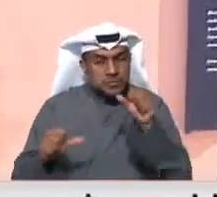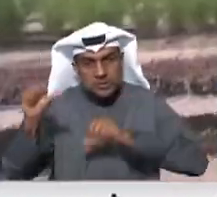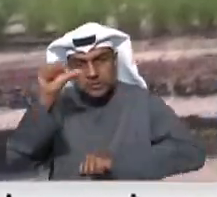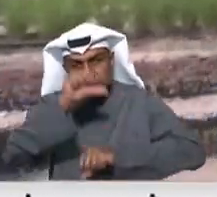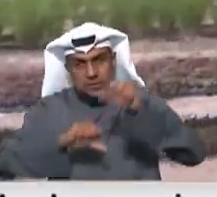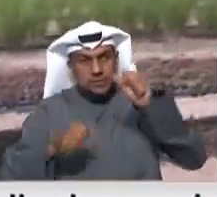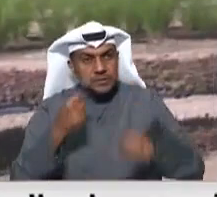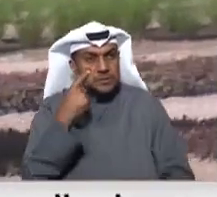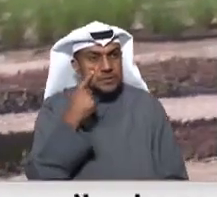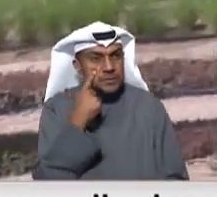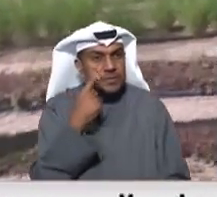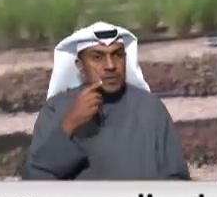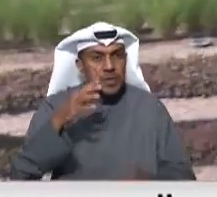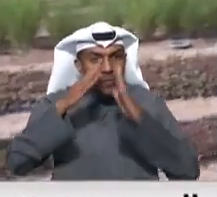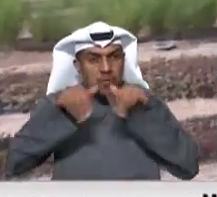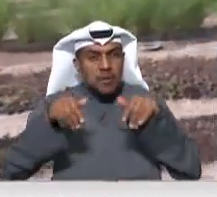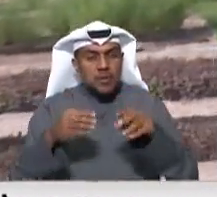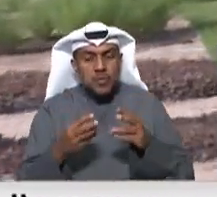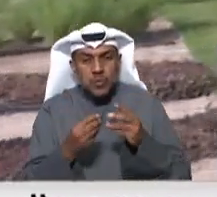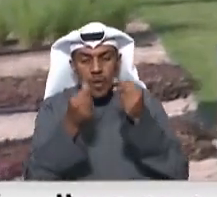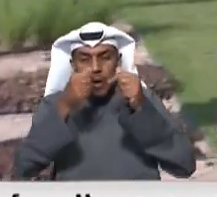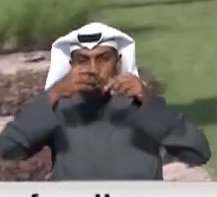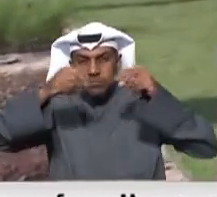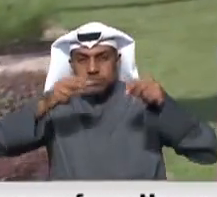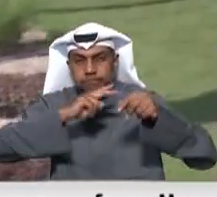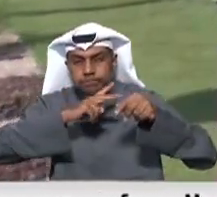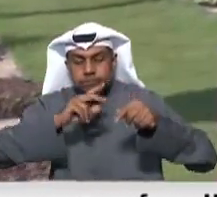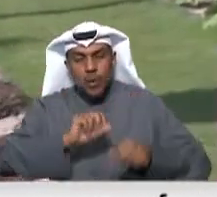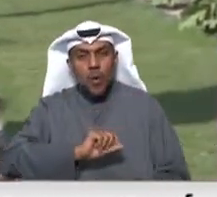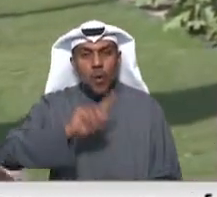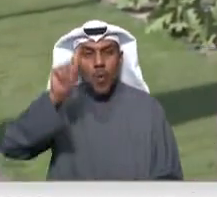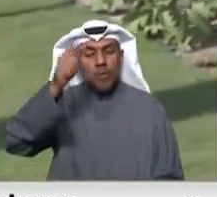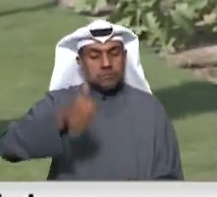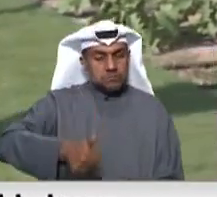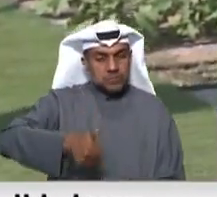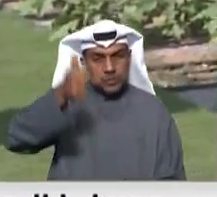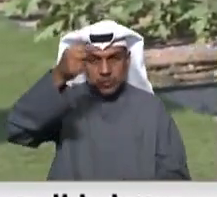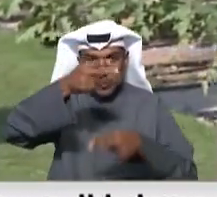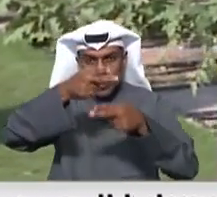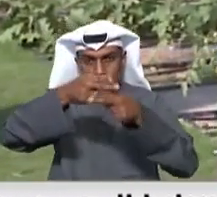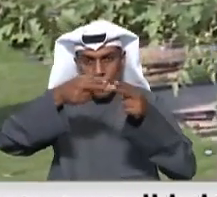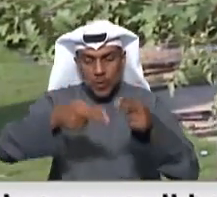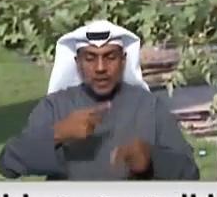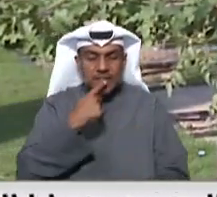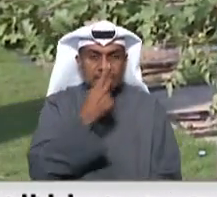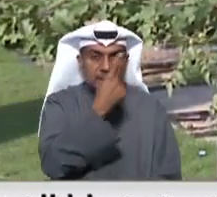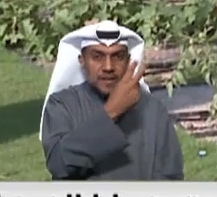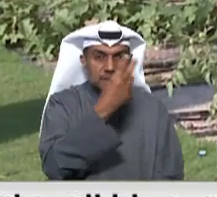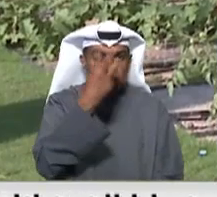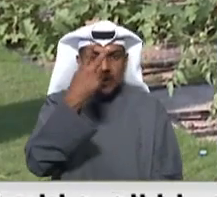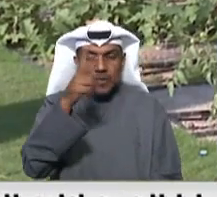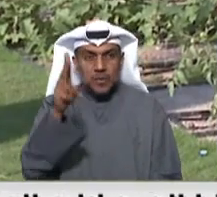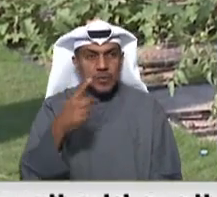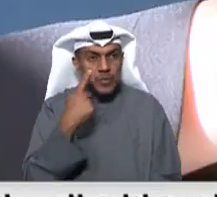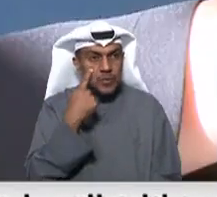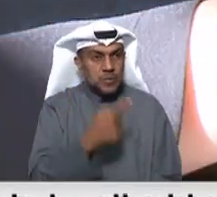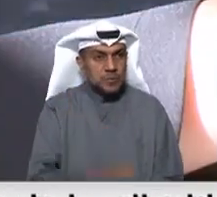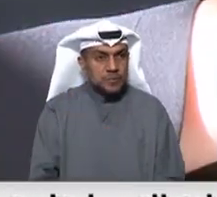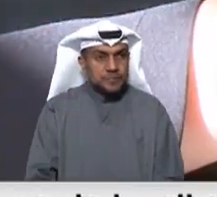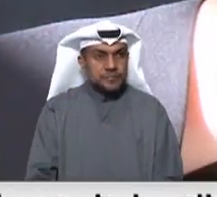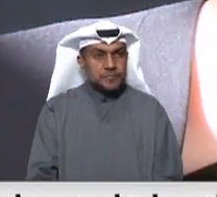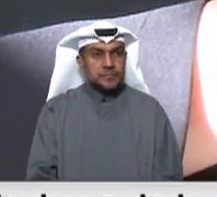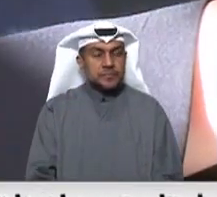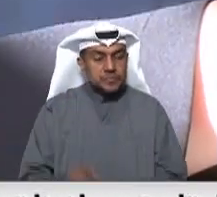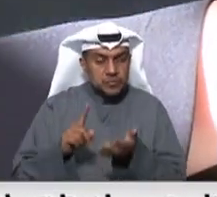الى حصاد عملهم للظفر بالمركز الاول في اكسبو 203 الدوحه طبعا